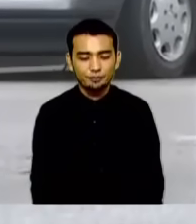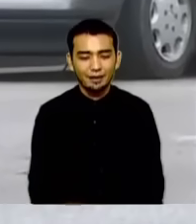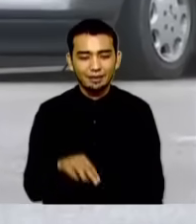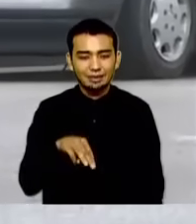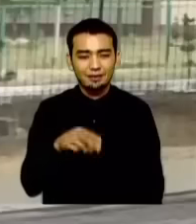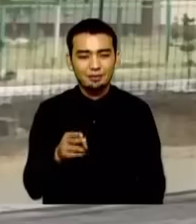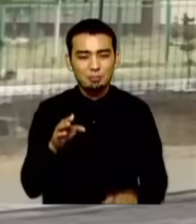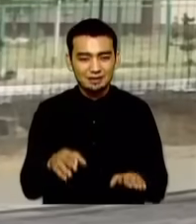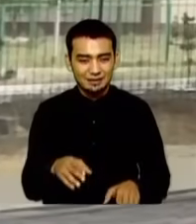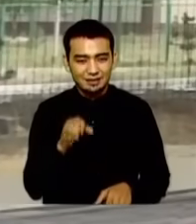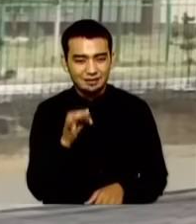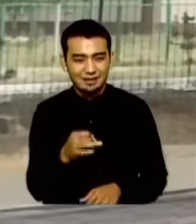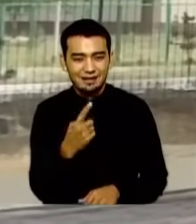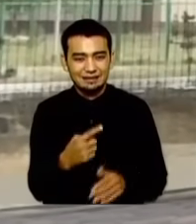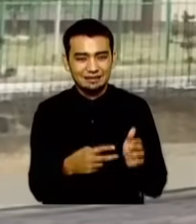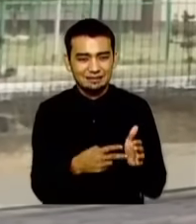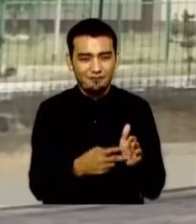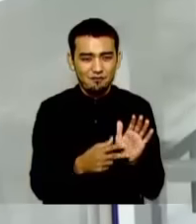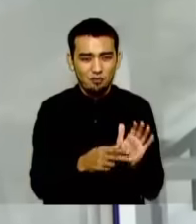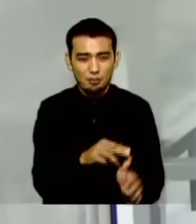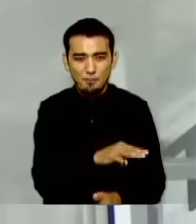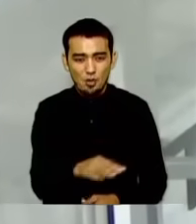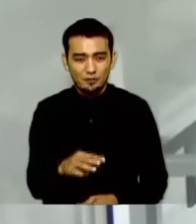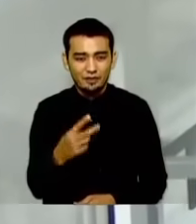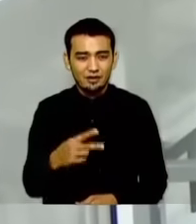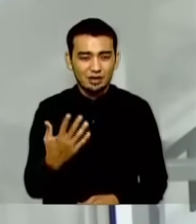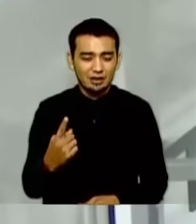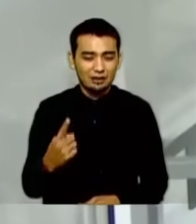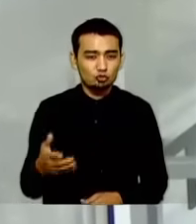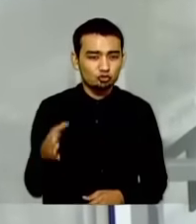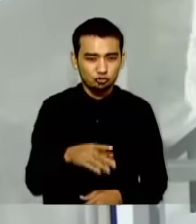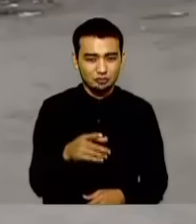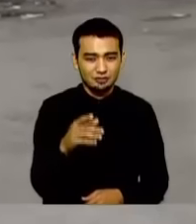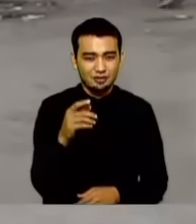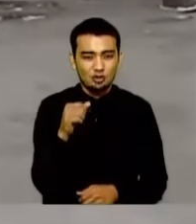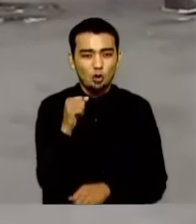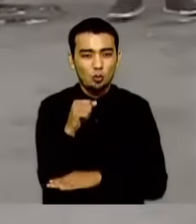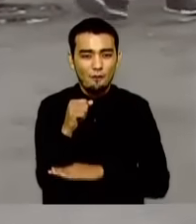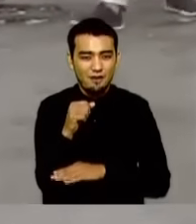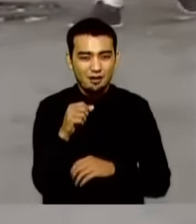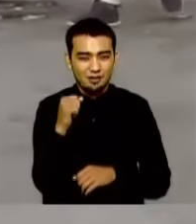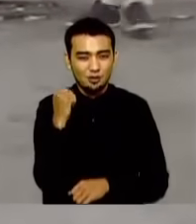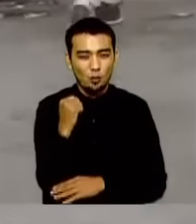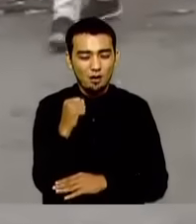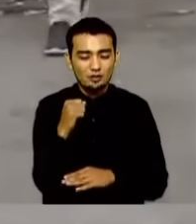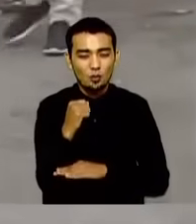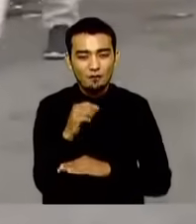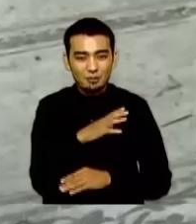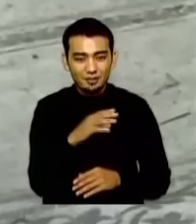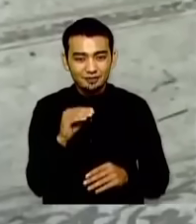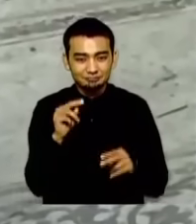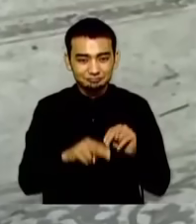Талдықорғанда біреуінің құны 8 миллион теңге тұратын 21 смарт аялдаманың көбі қирап жатыр. Қатты иіс шығады, таза емес